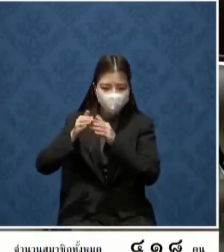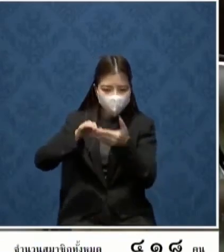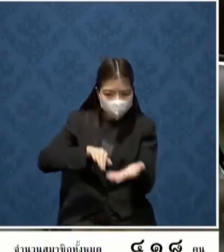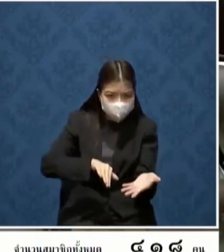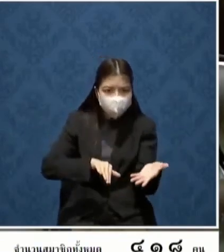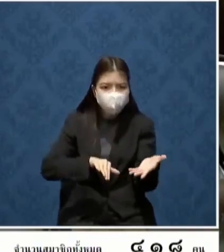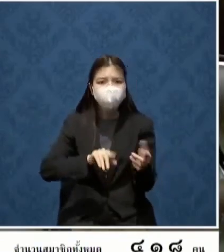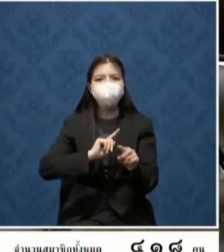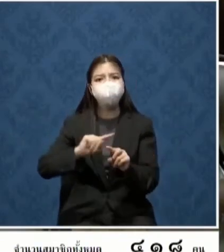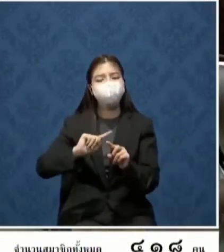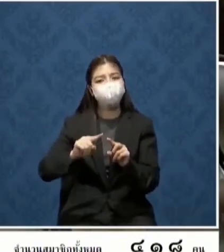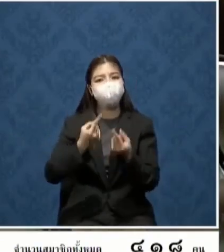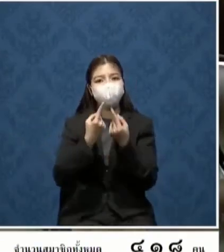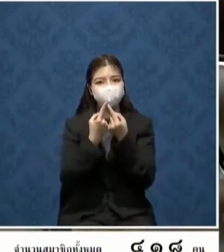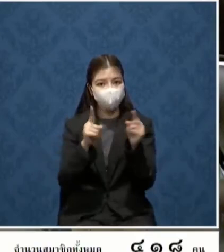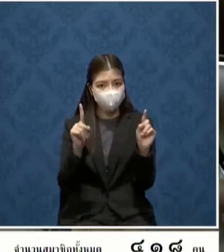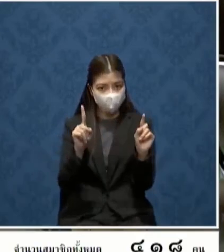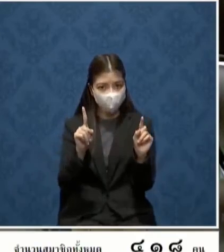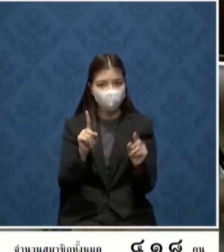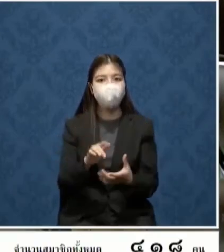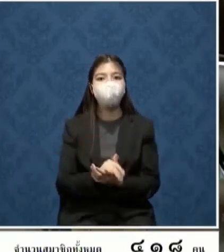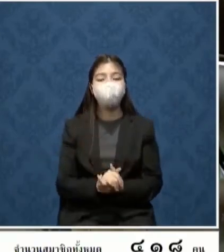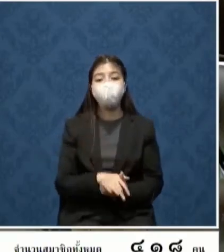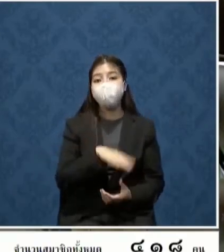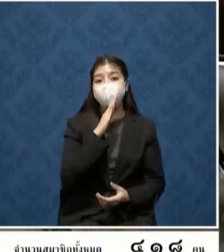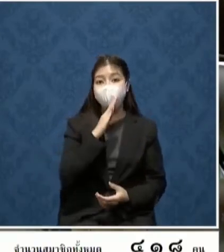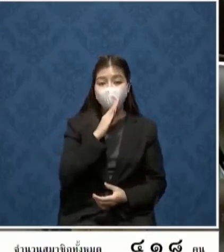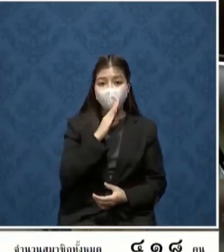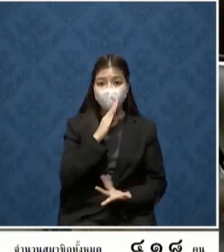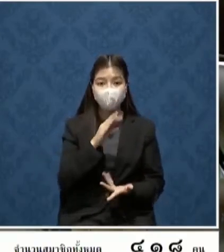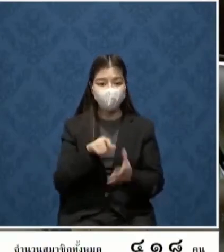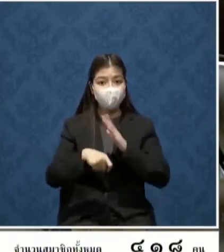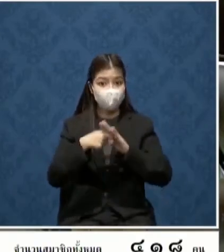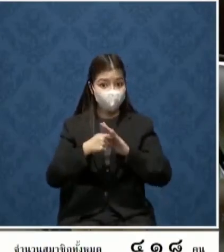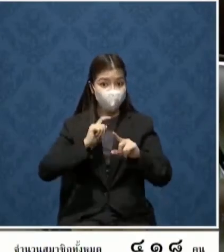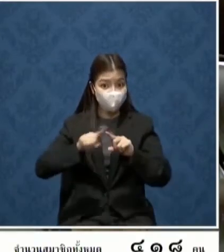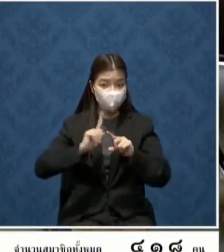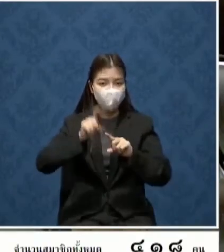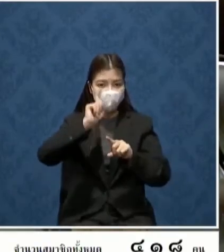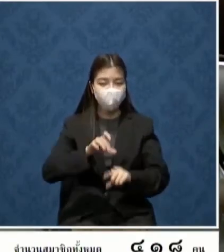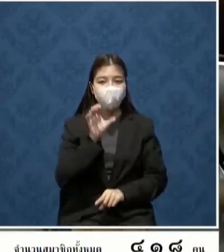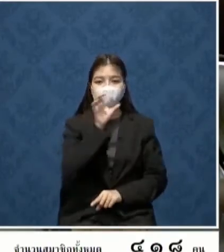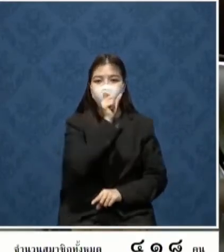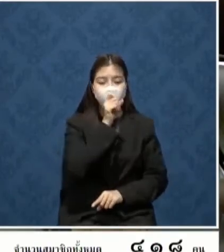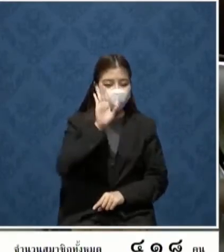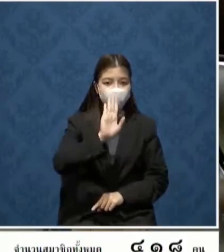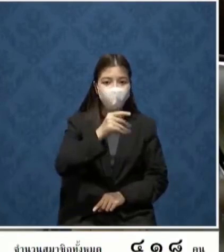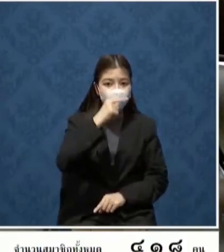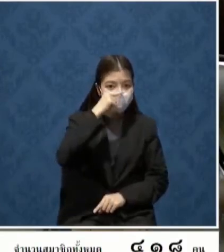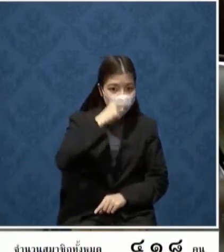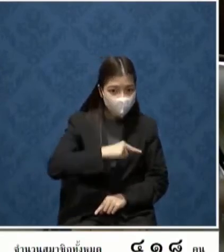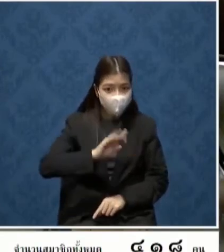ลขการสือบสูนมตองเก็เปชั้นความรบ ระหวางกรองทัเรือไทย กักองทัเรอสหรัฐจะเปิดเผยไม่ได้เพรผมฟัง